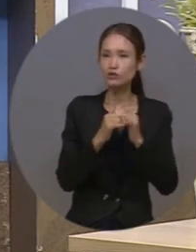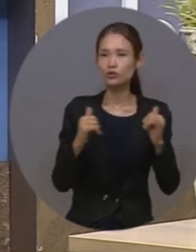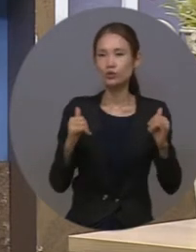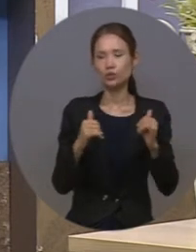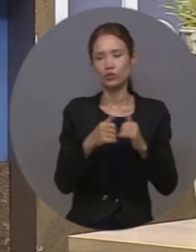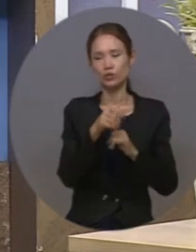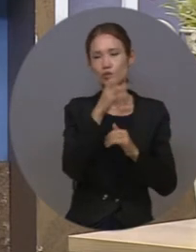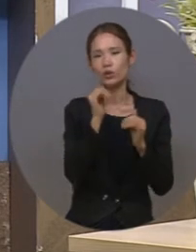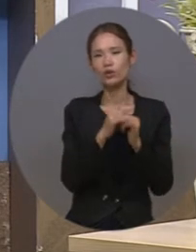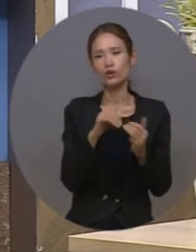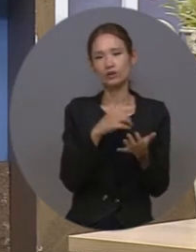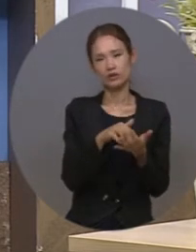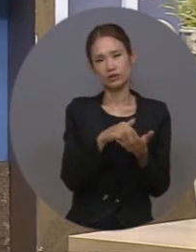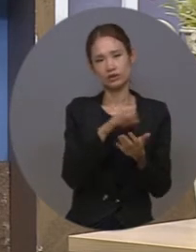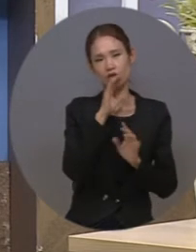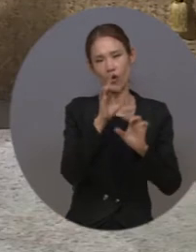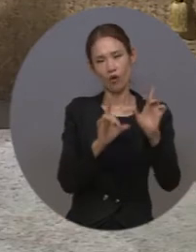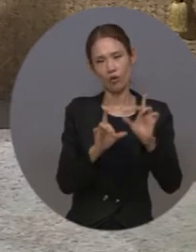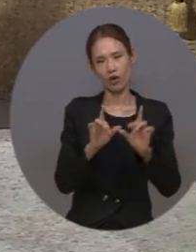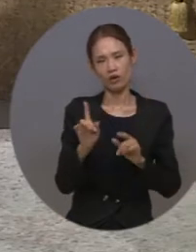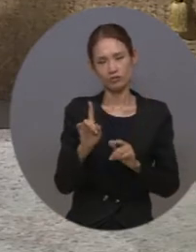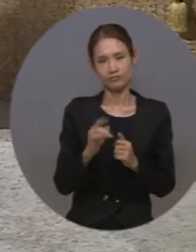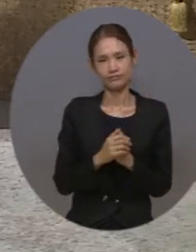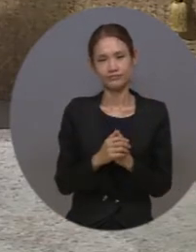현황에 대해서는 좀 어떤 생각을 가지고 계신가요? 네.